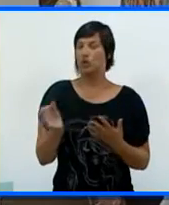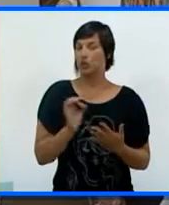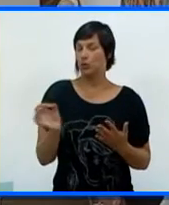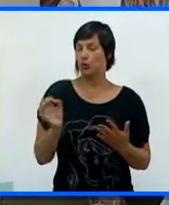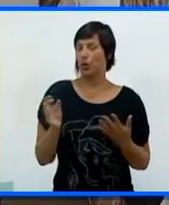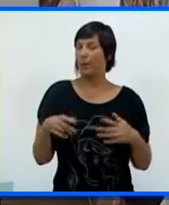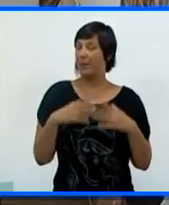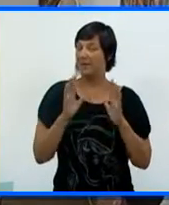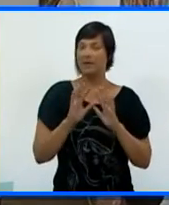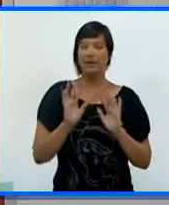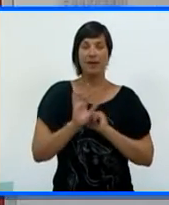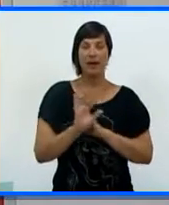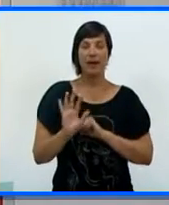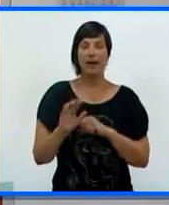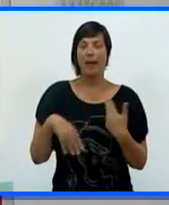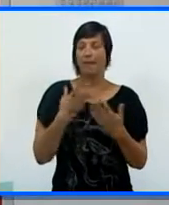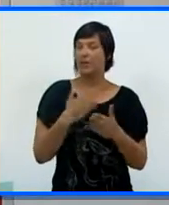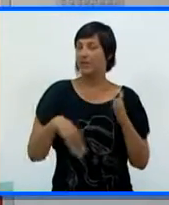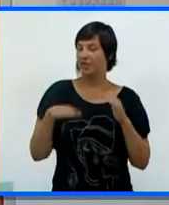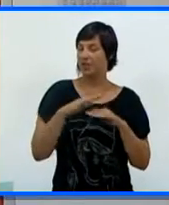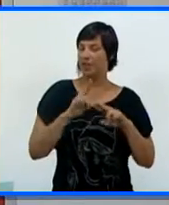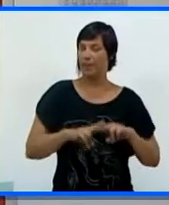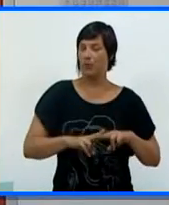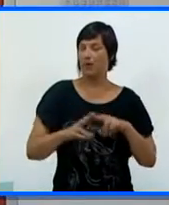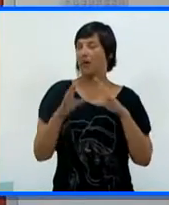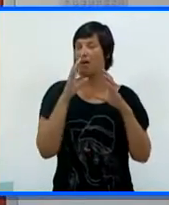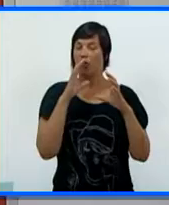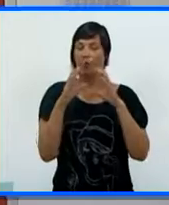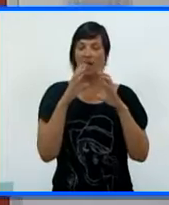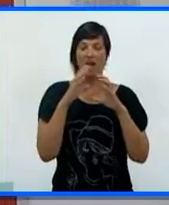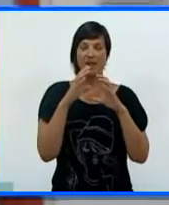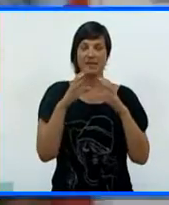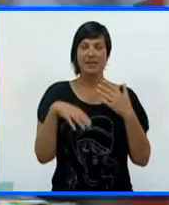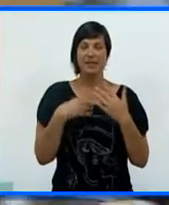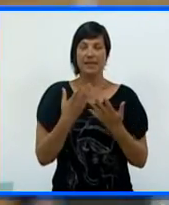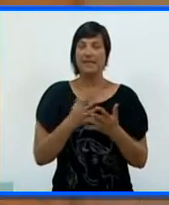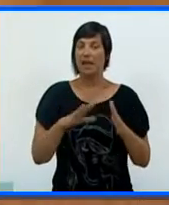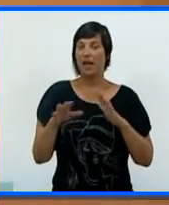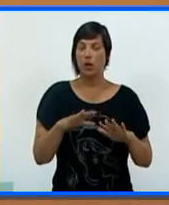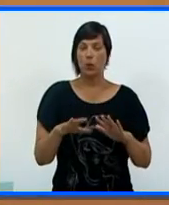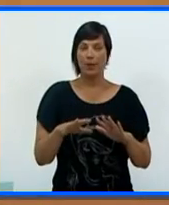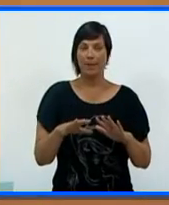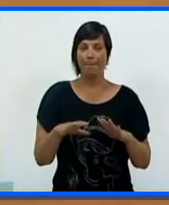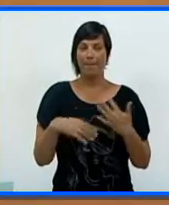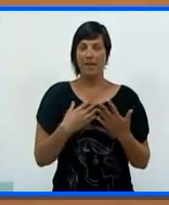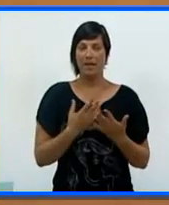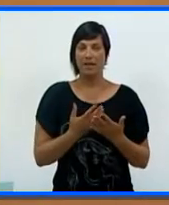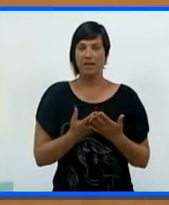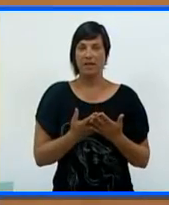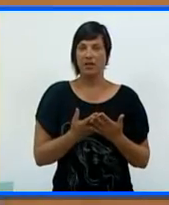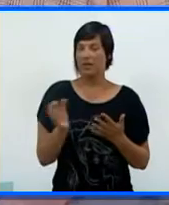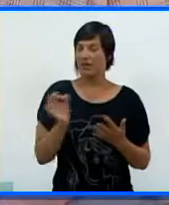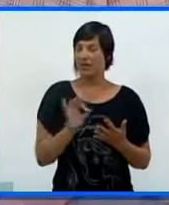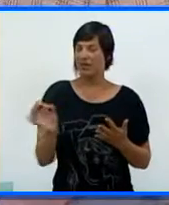dobre strane i bude više puta ovih kontakta sa ljudima kojima je neka